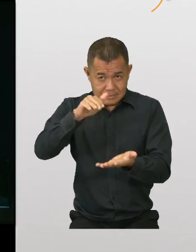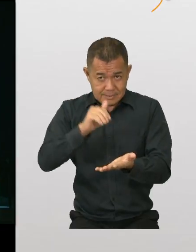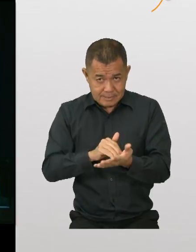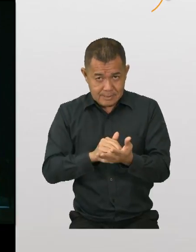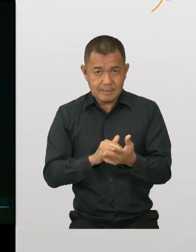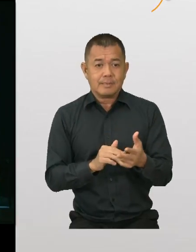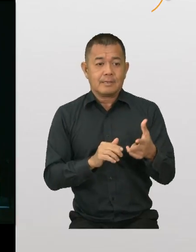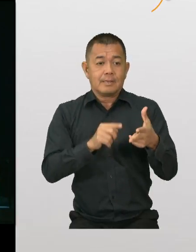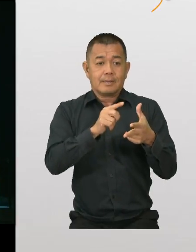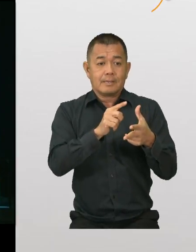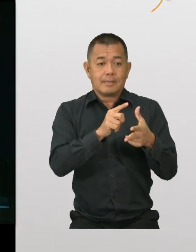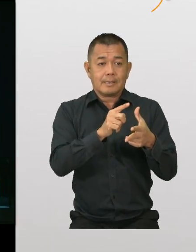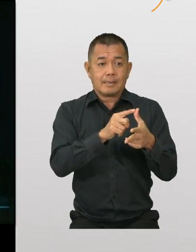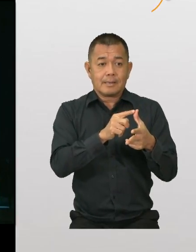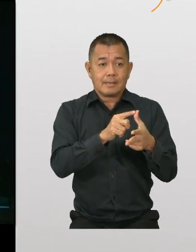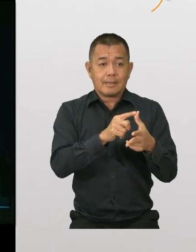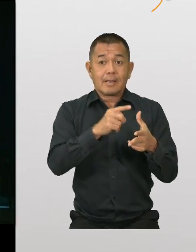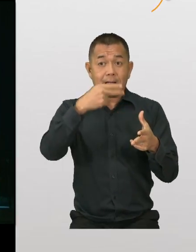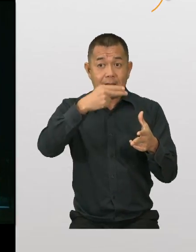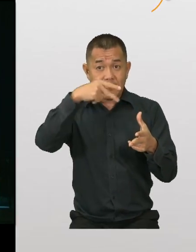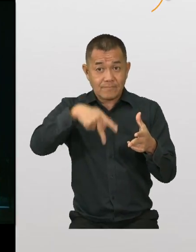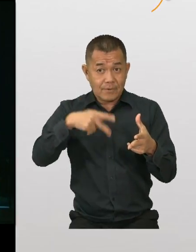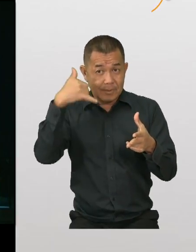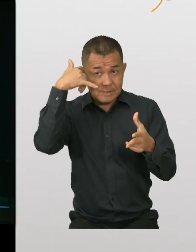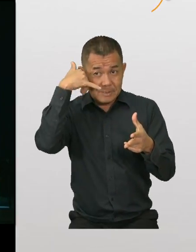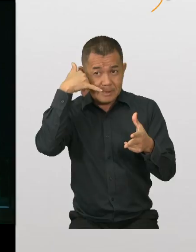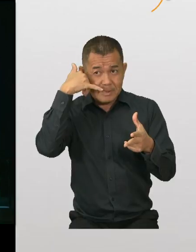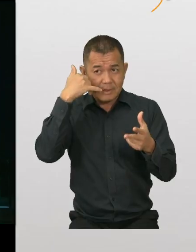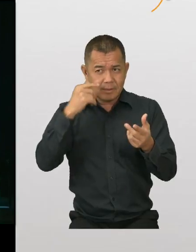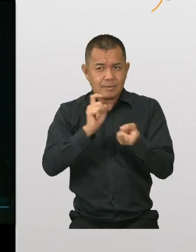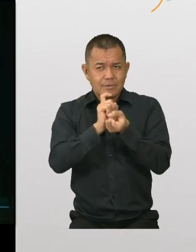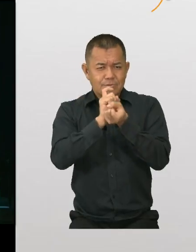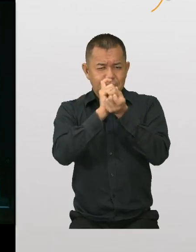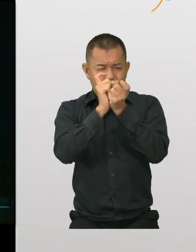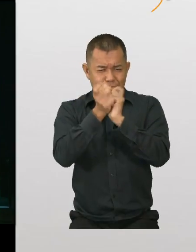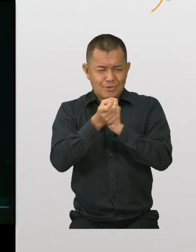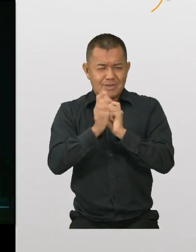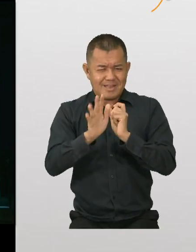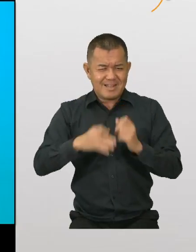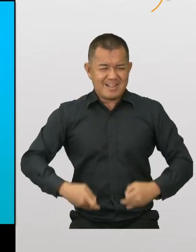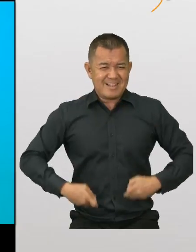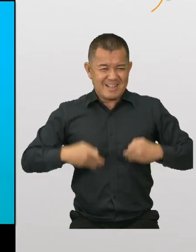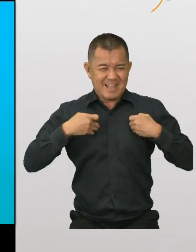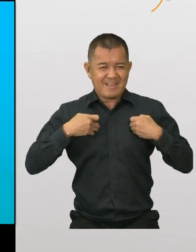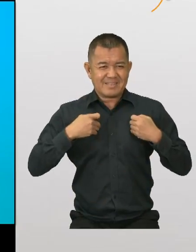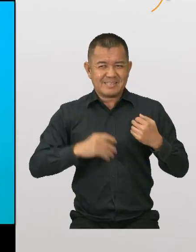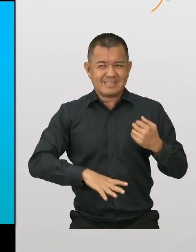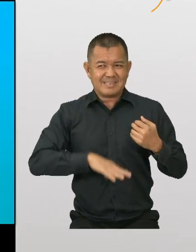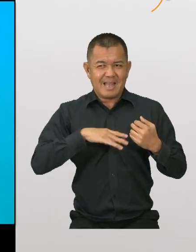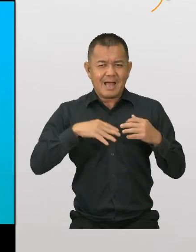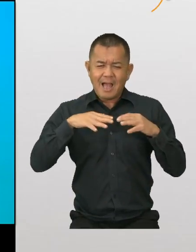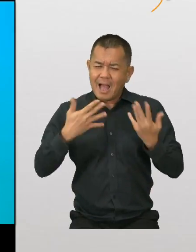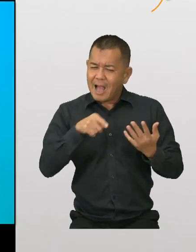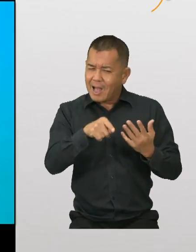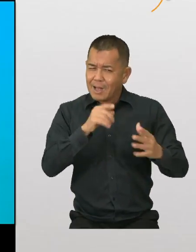first of 机的 all. 出现彻底改变了 Mobile 我们 phones 通 have 讯和生 completely 活方式 changed our lifestyles and how we 50年代 communicate. 大部 In 分 the 家庭只有一 1990s, 台